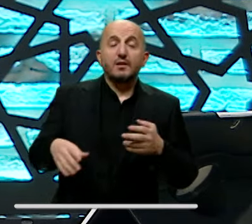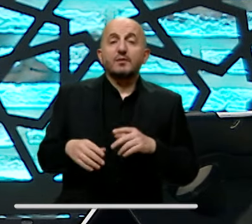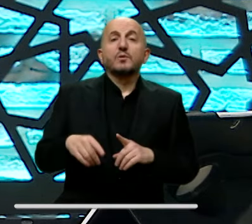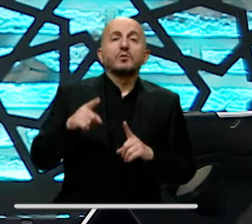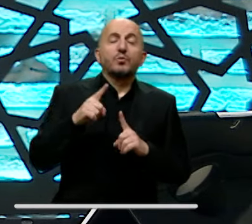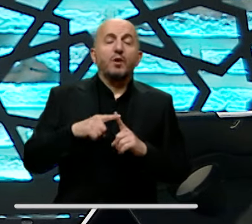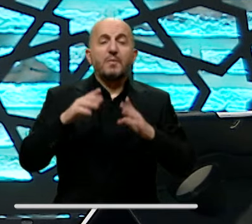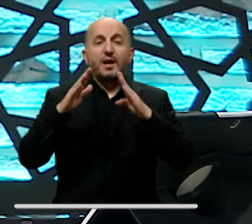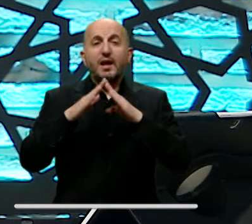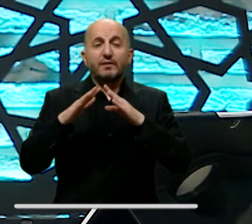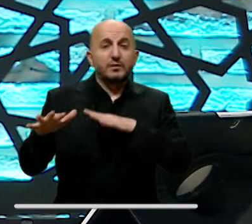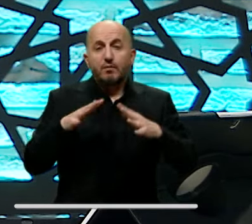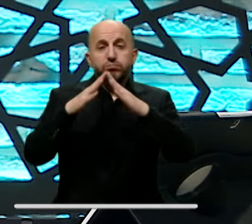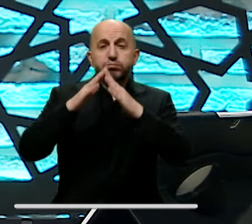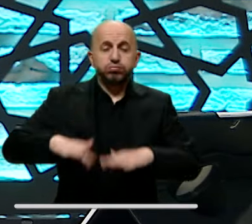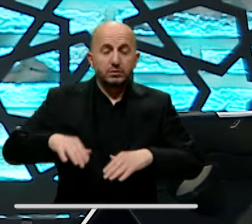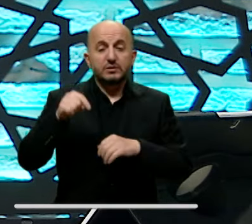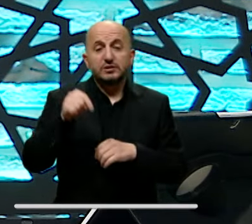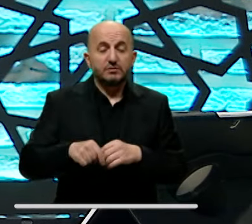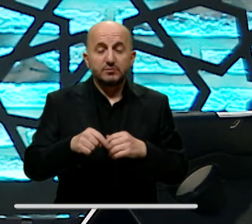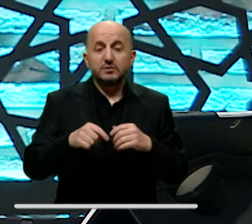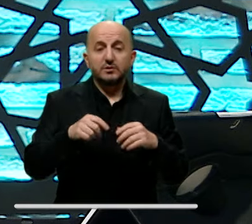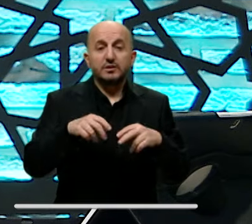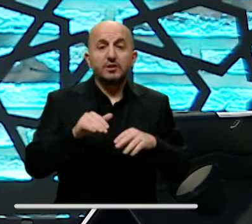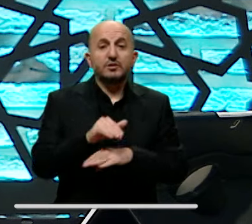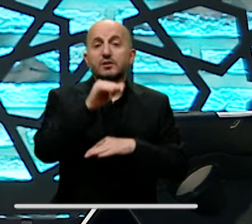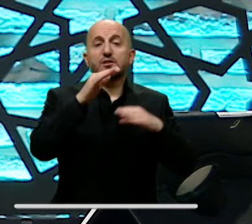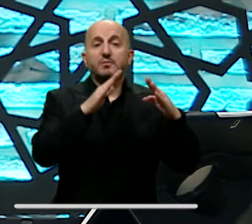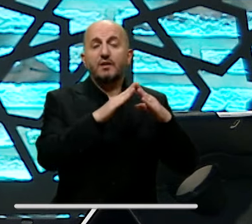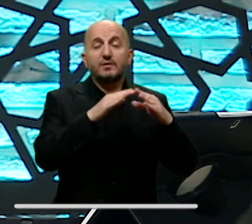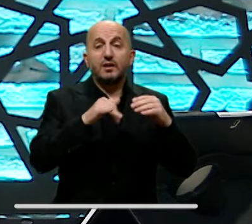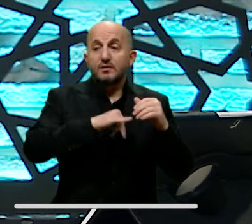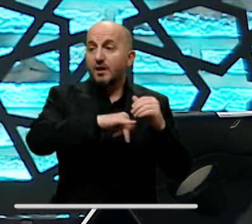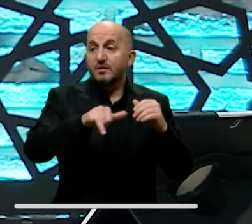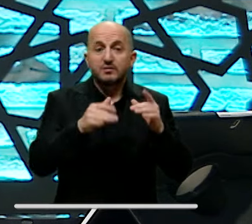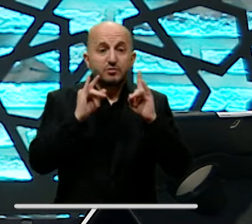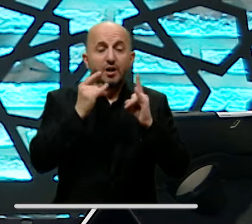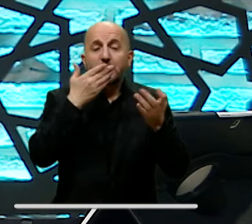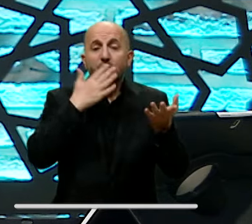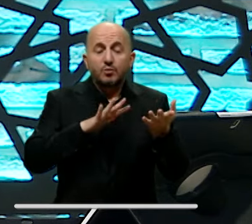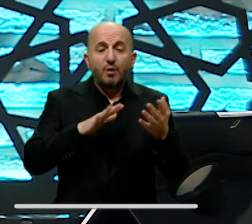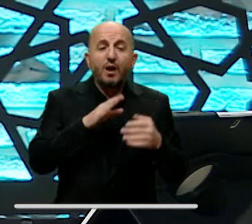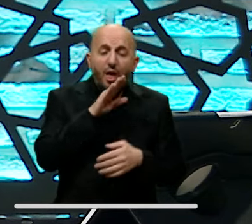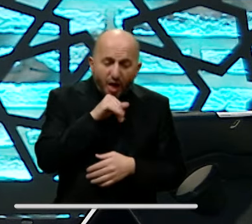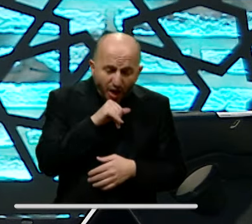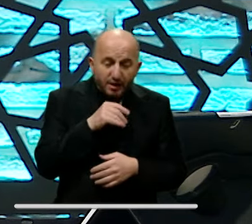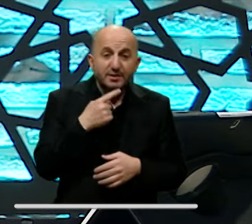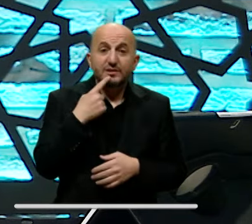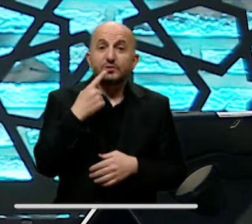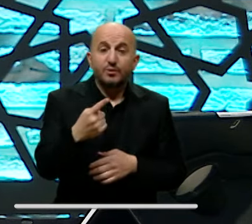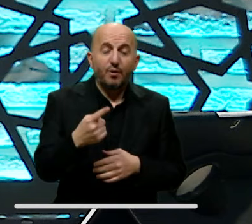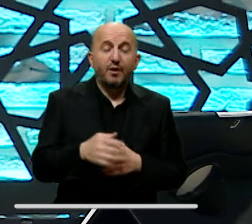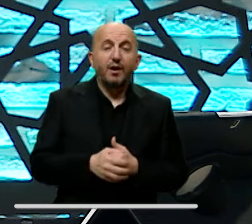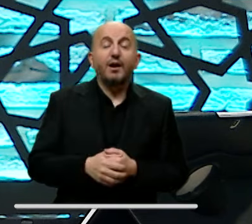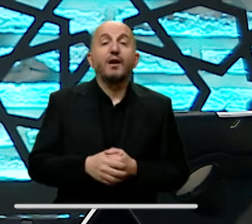Bey'in evi de afete yıkılmış şimdi ikamet ettiği yerde yakın bir bölgede cami yok diyor Yaşlı olduğunu da bir sonraki